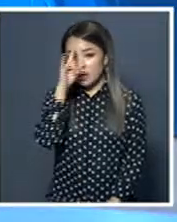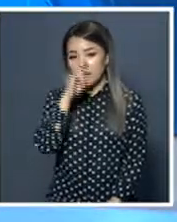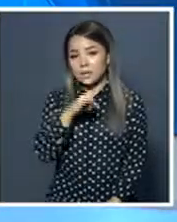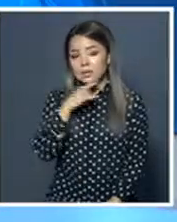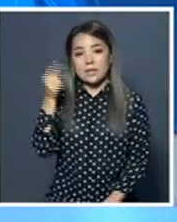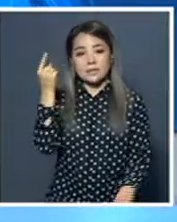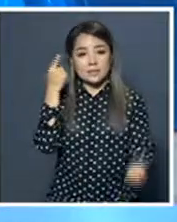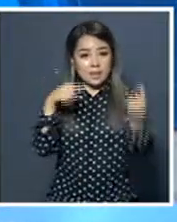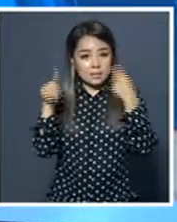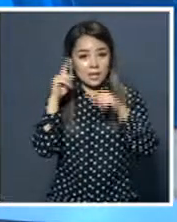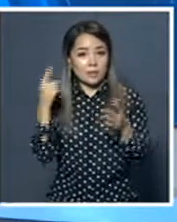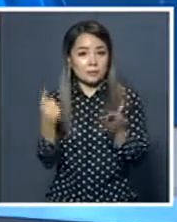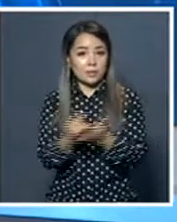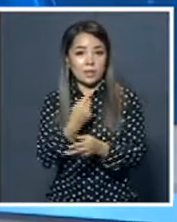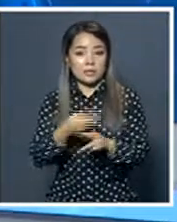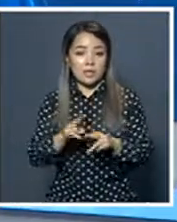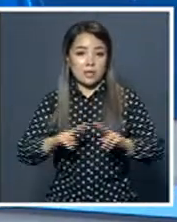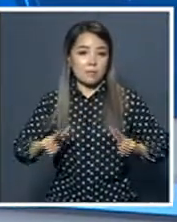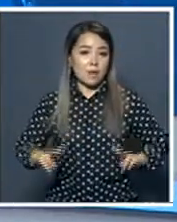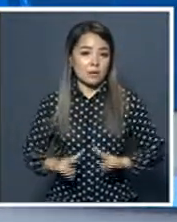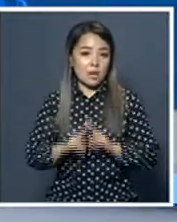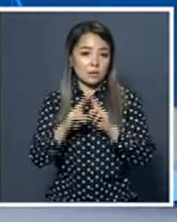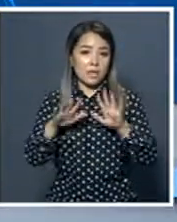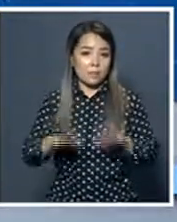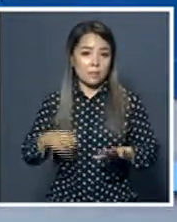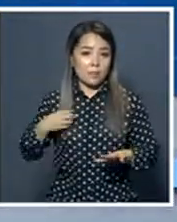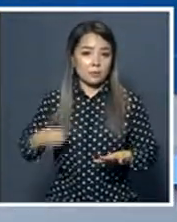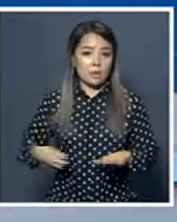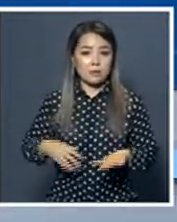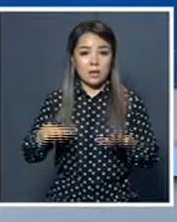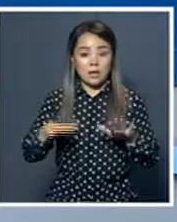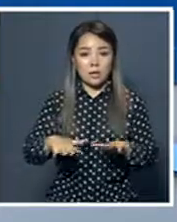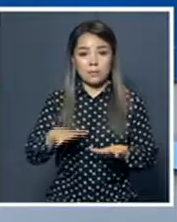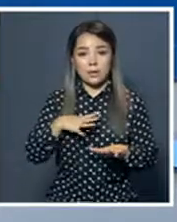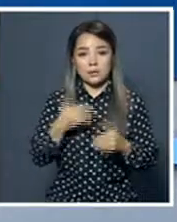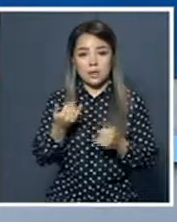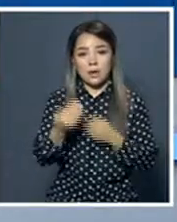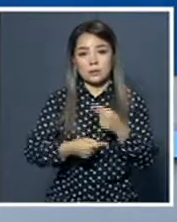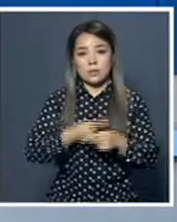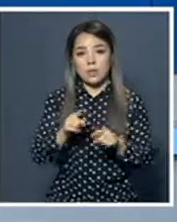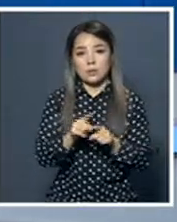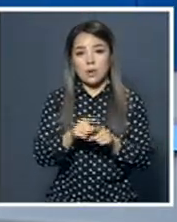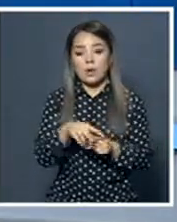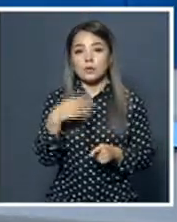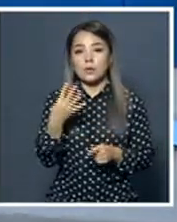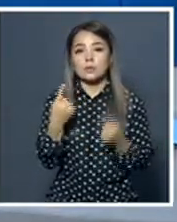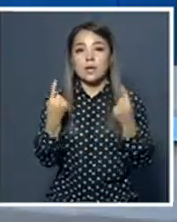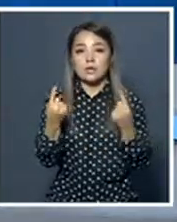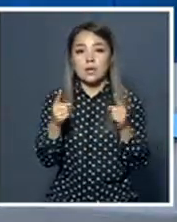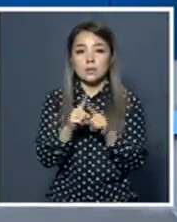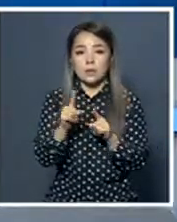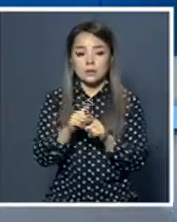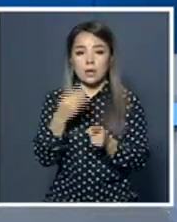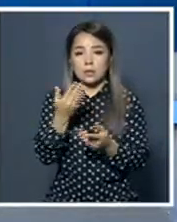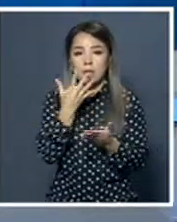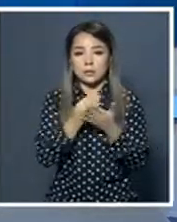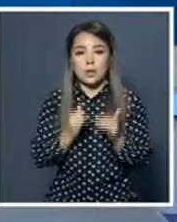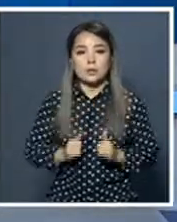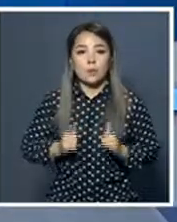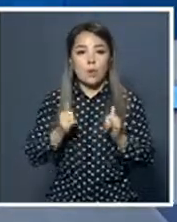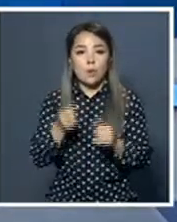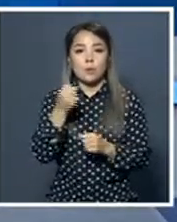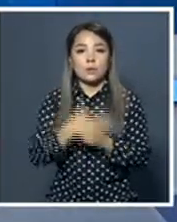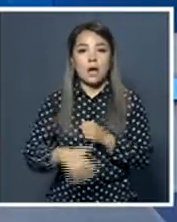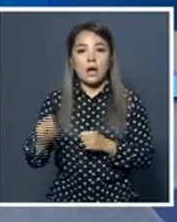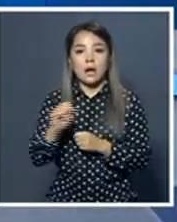Қазақстандық дизайнерлер тұңғыш рет Париждегі сән апталығына қатысты. Бұл әлемдегі төрт ірі сұлулық мерекесінің төресі. Мәртебелі шараға